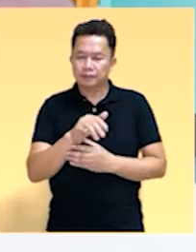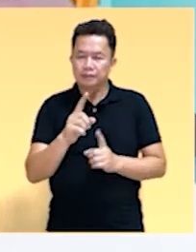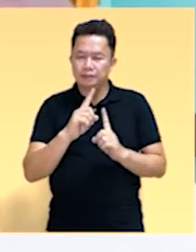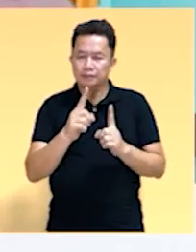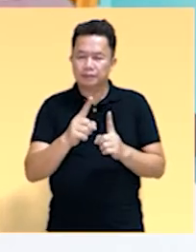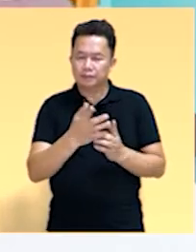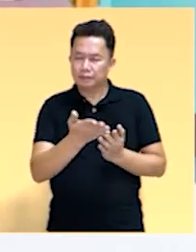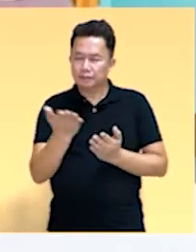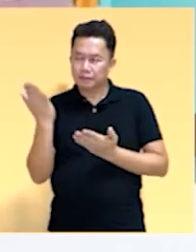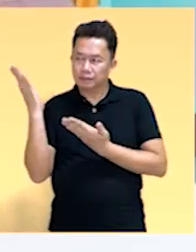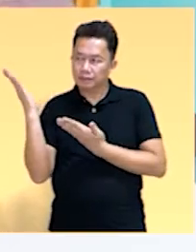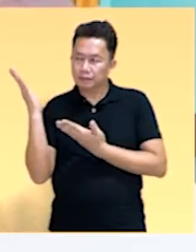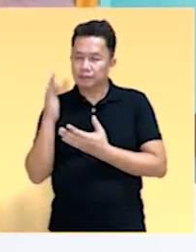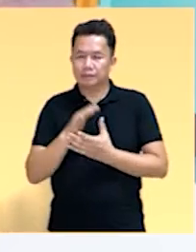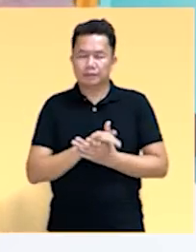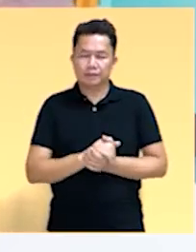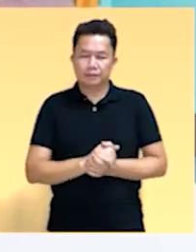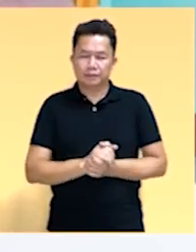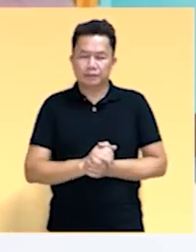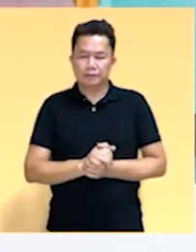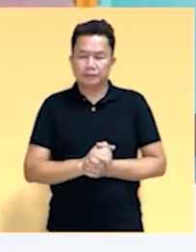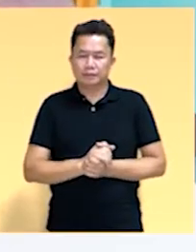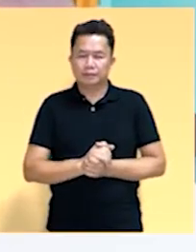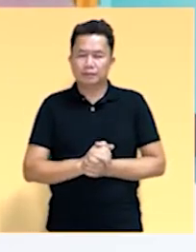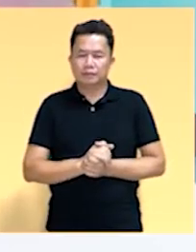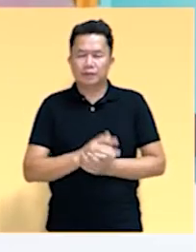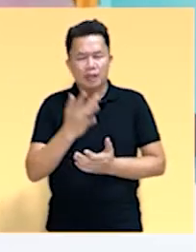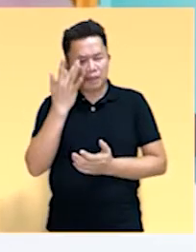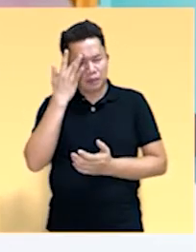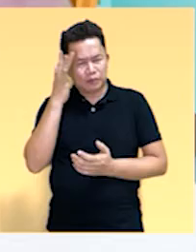Katulad ba ito ng mga sagot nyo?